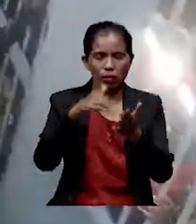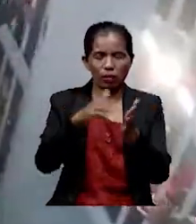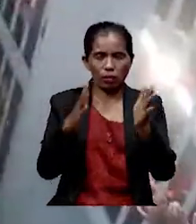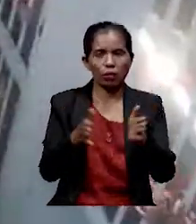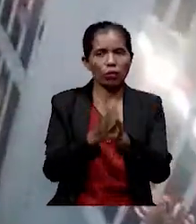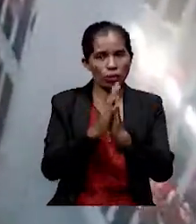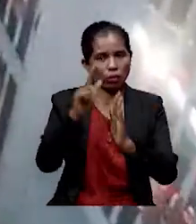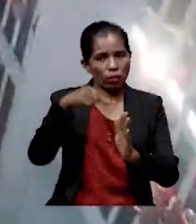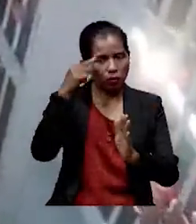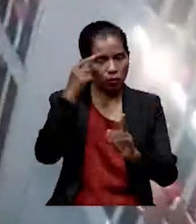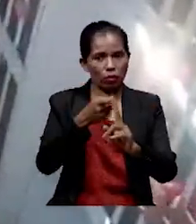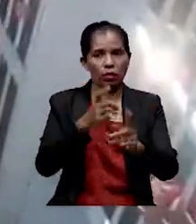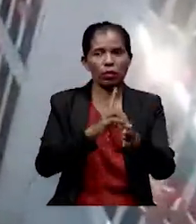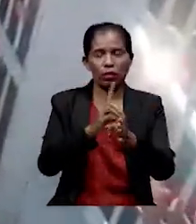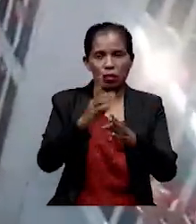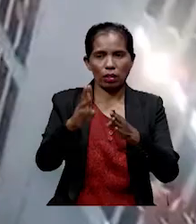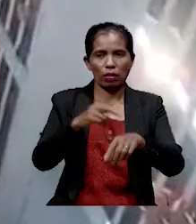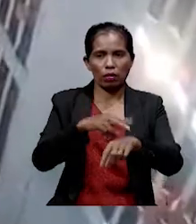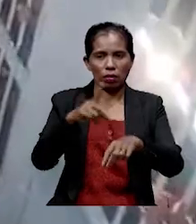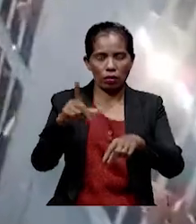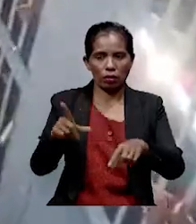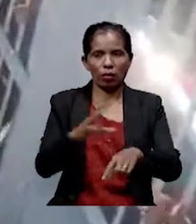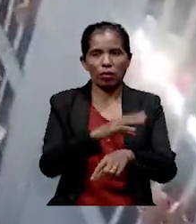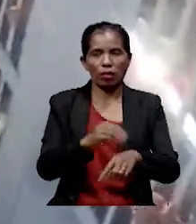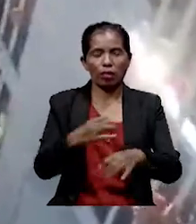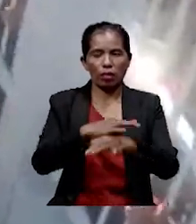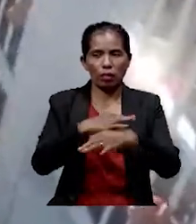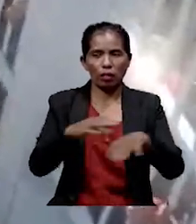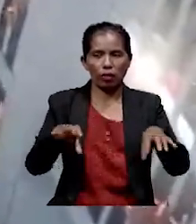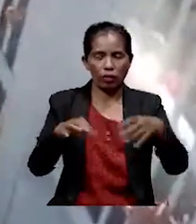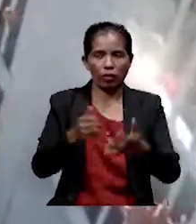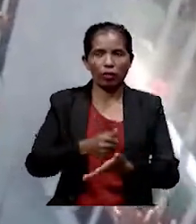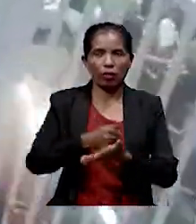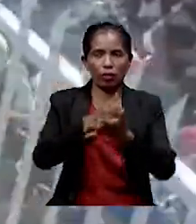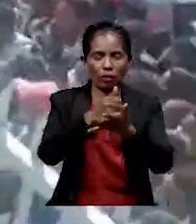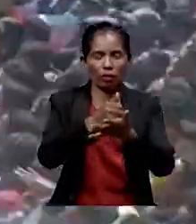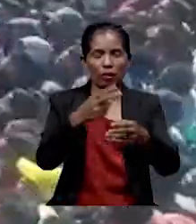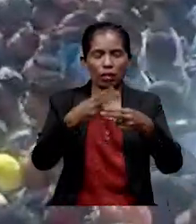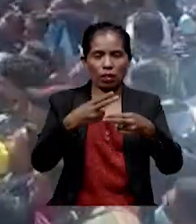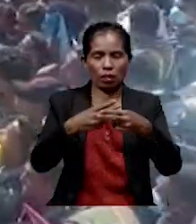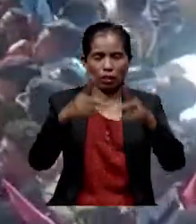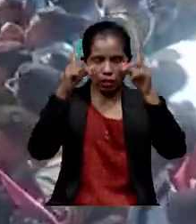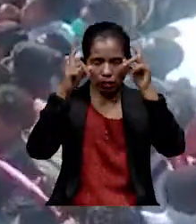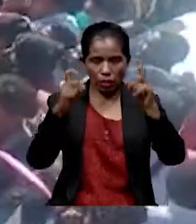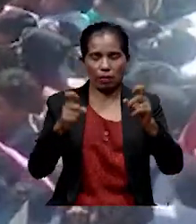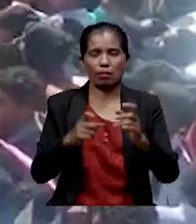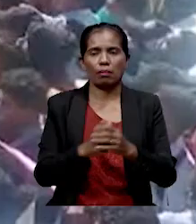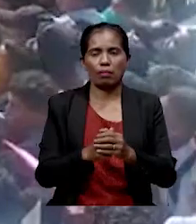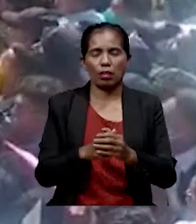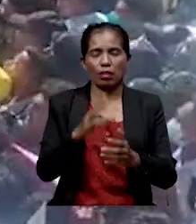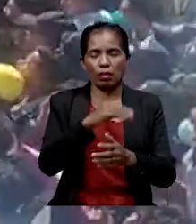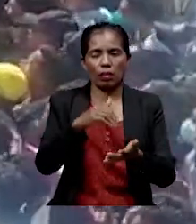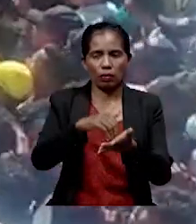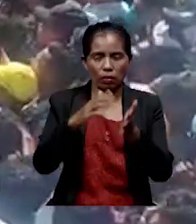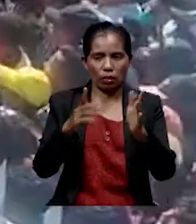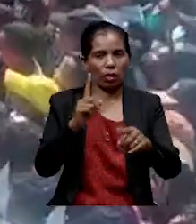ba guvernu li husi di resang nasional emprego exterior atau hadiah sistem atendimento resista naran ijame liang Korea nune estudante sira